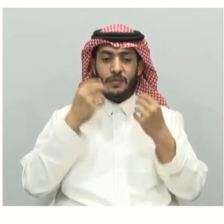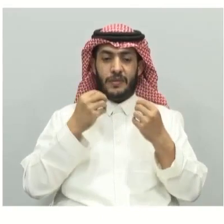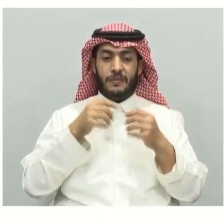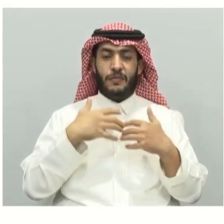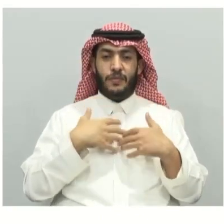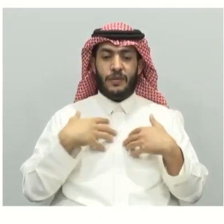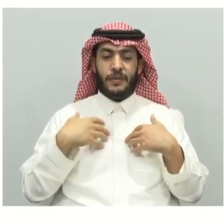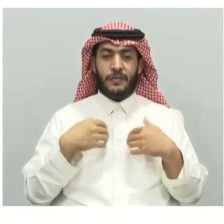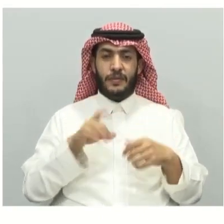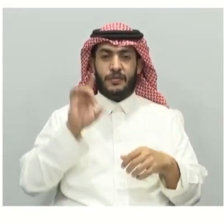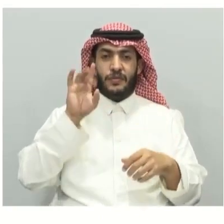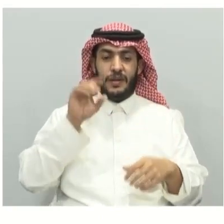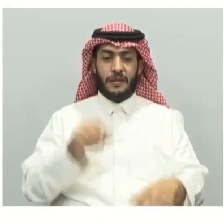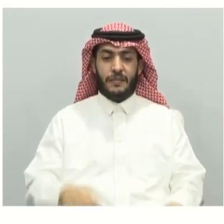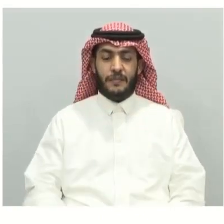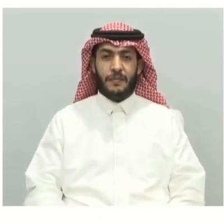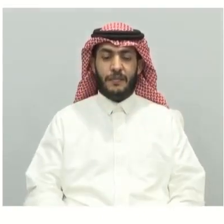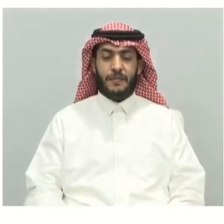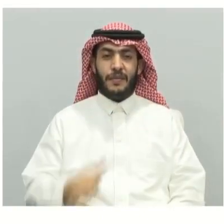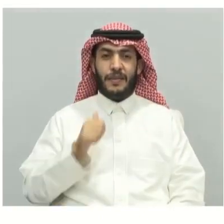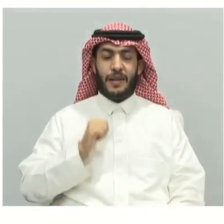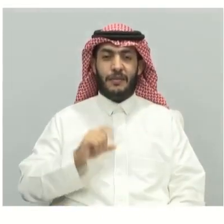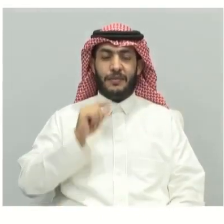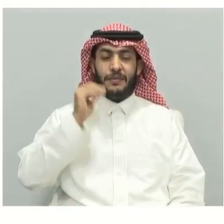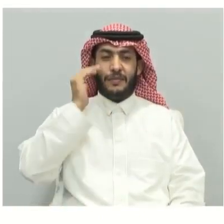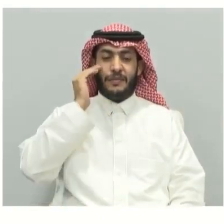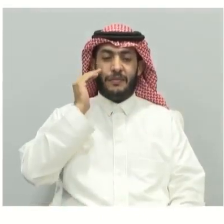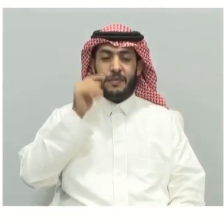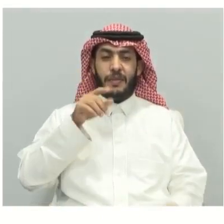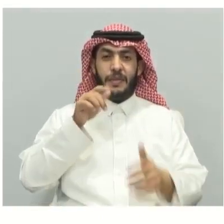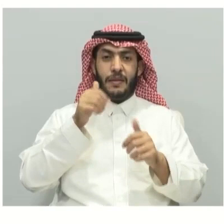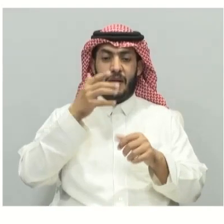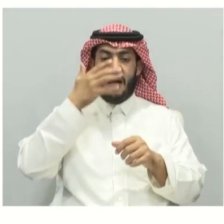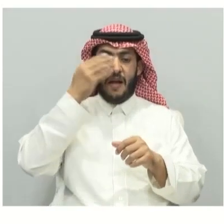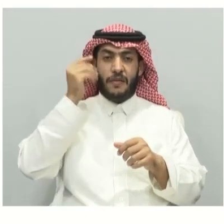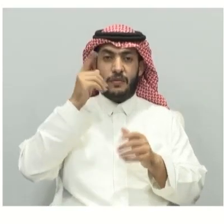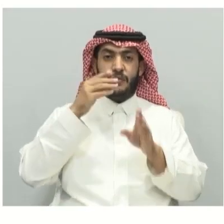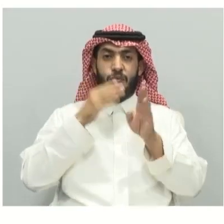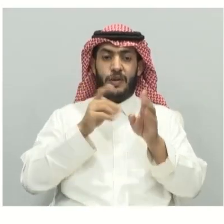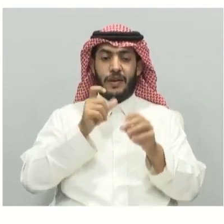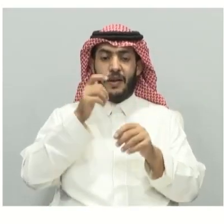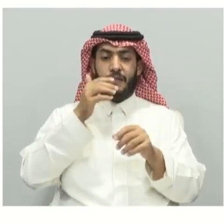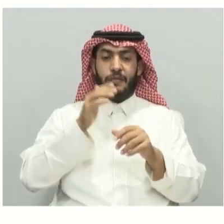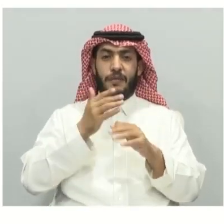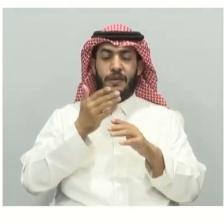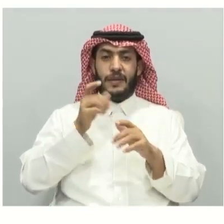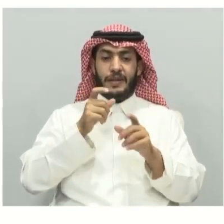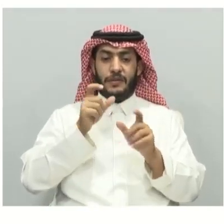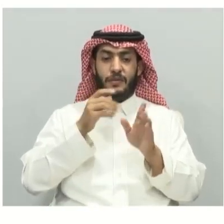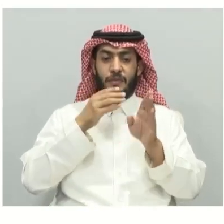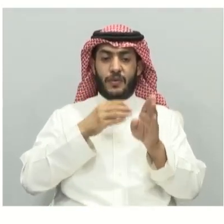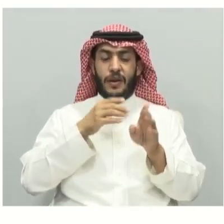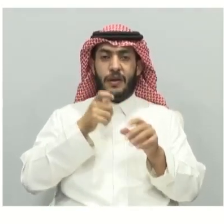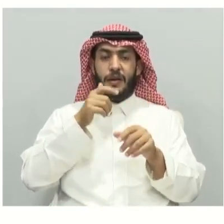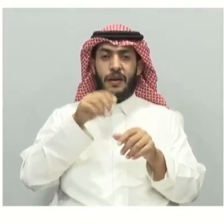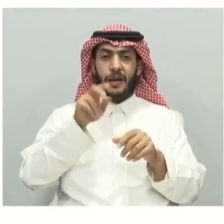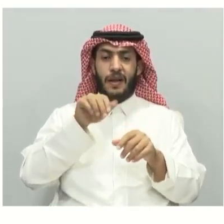الممتع المفيد باذن الله تعالى ايها الطلاب والطالبات من تمام حفظ الله لسنه نبيه صلى الله عليه وسلم